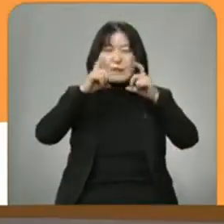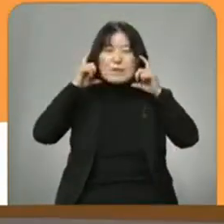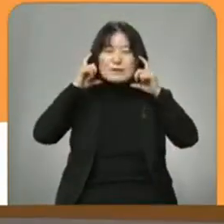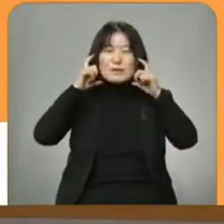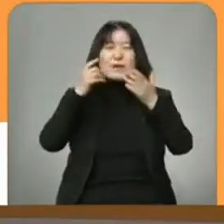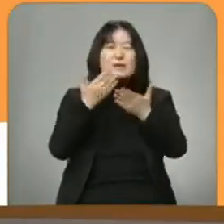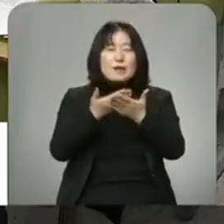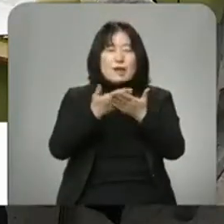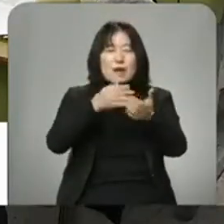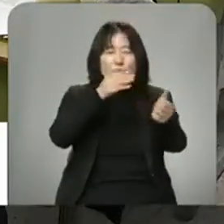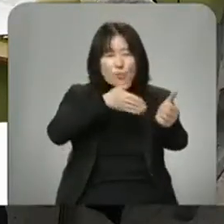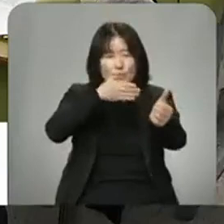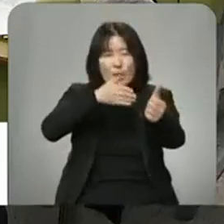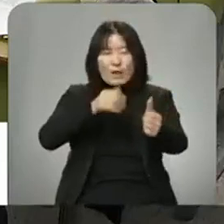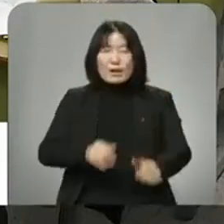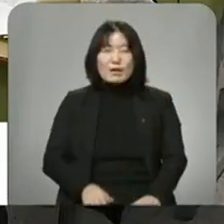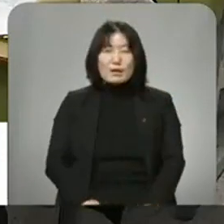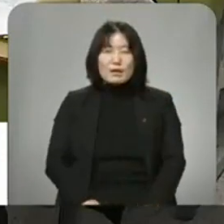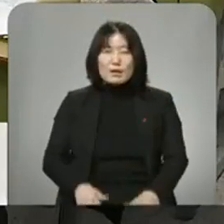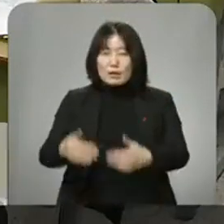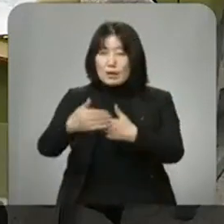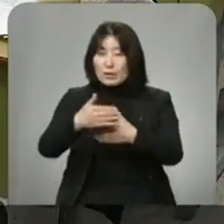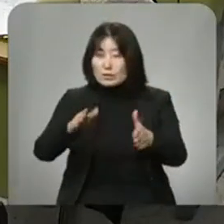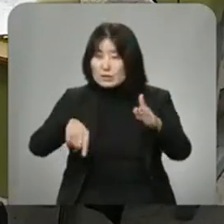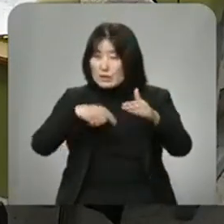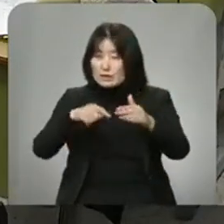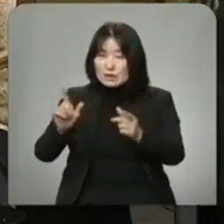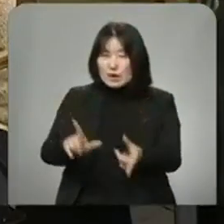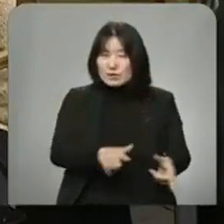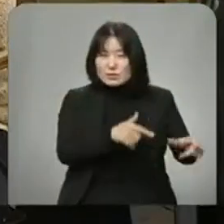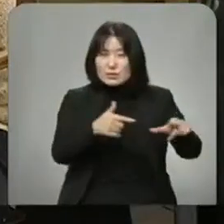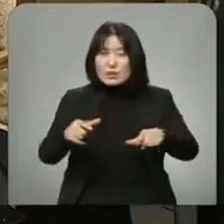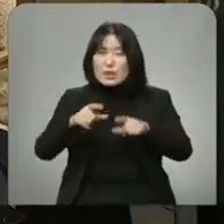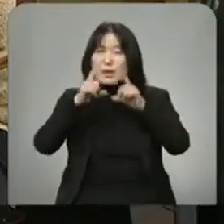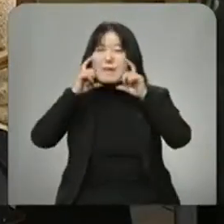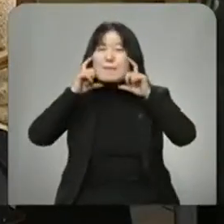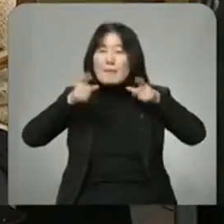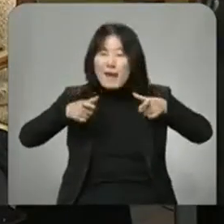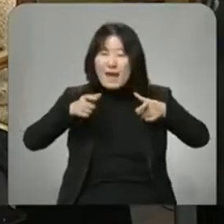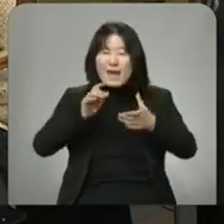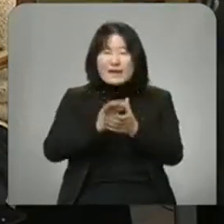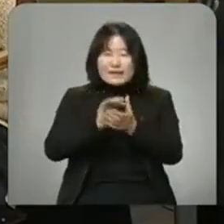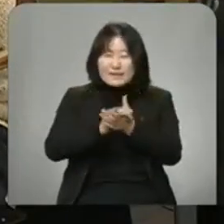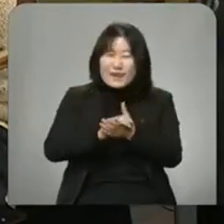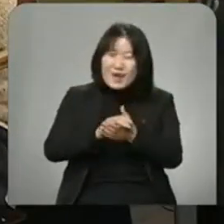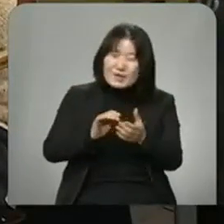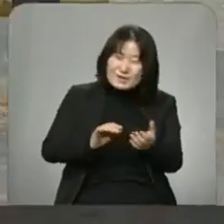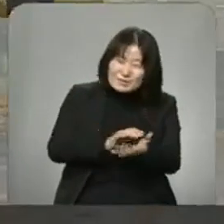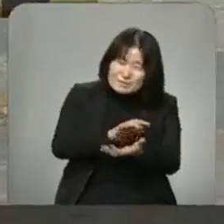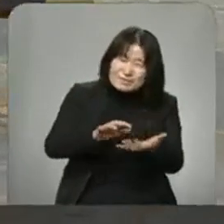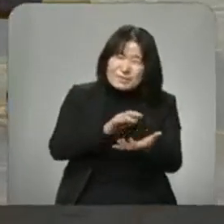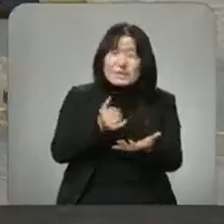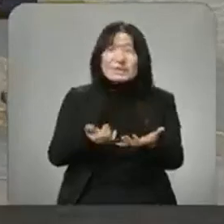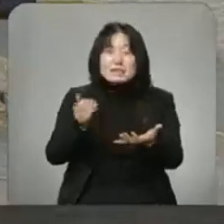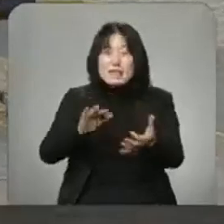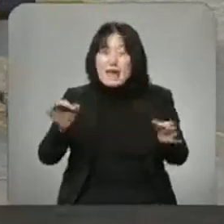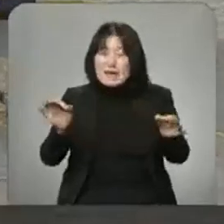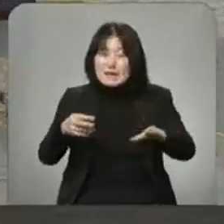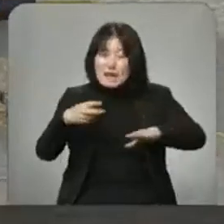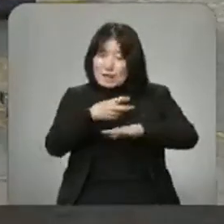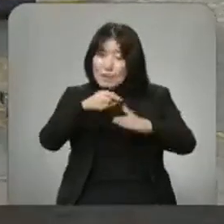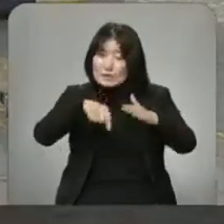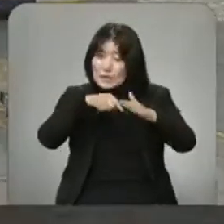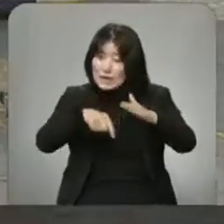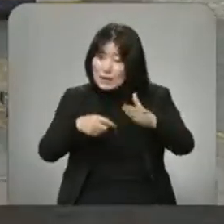착용을 권고하고 나섰습니다. 또 교실에선 하루 종일 마스크를 벗고 친구들과 붙어 있어도 되는데 잠깐 타는 통학버스